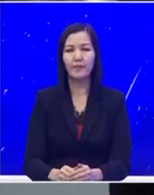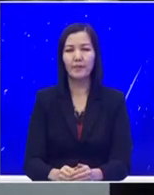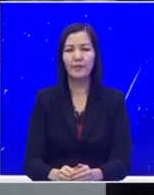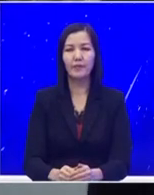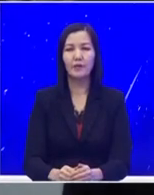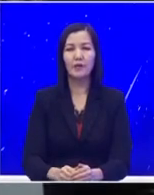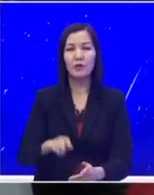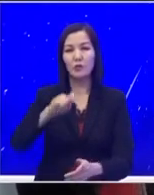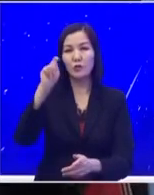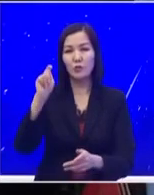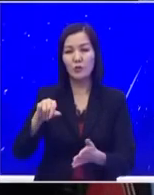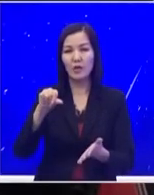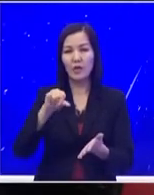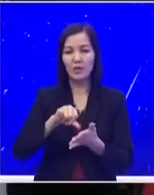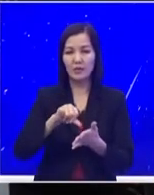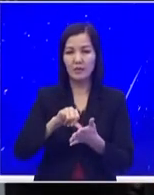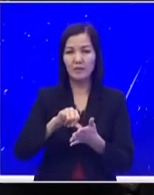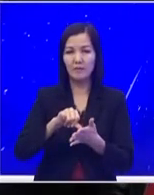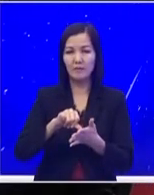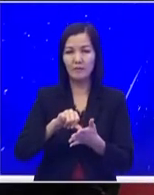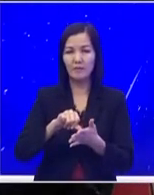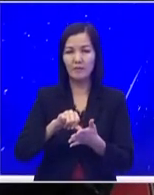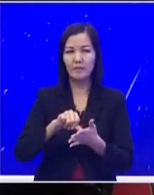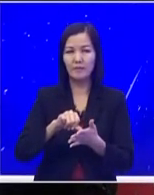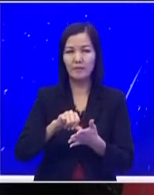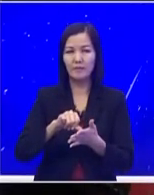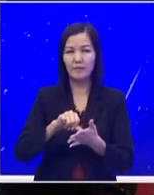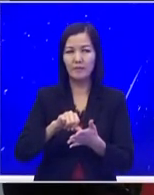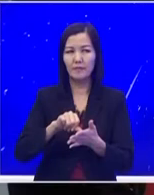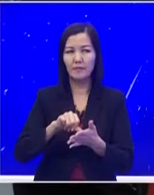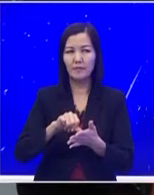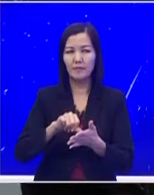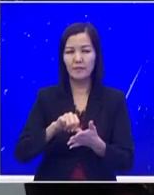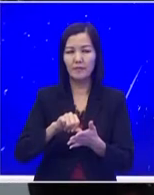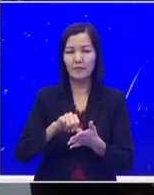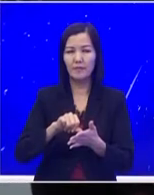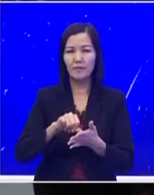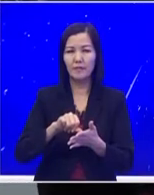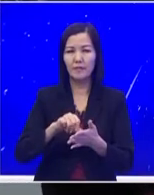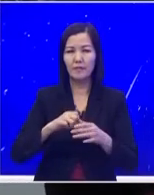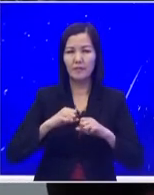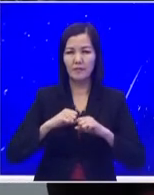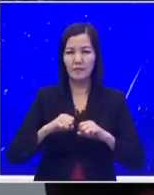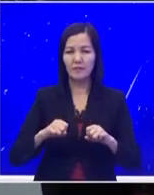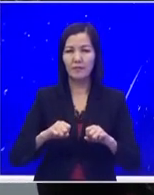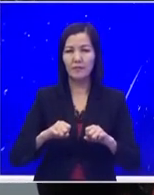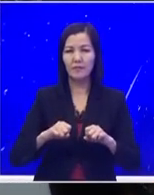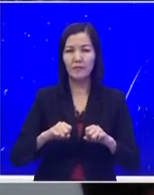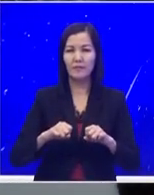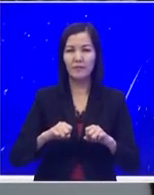қатыстым. Өткені екен бір зұлттым. Қуаттың енді батырлығын,